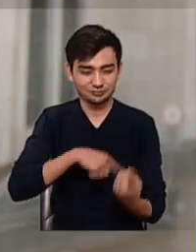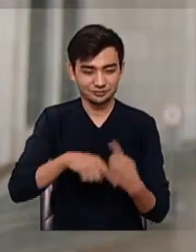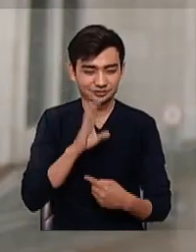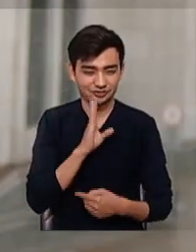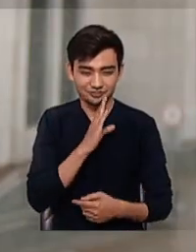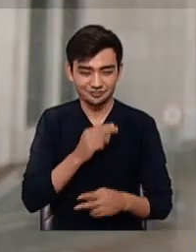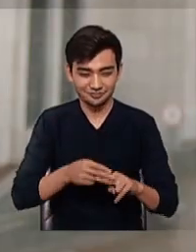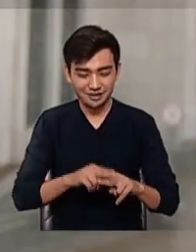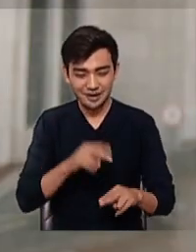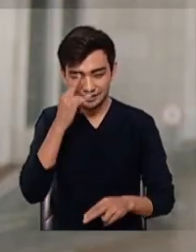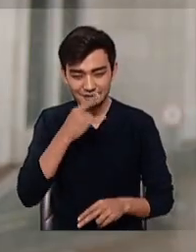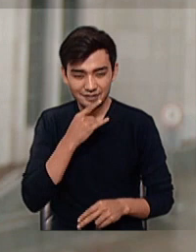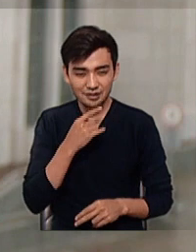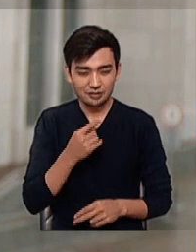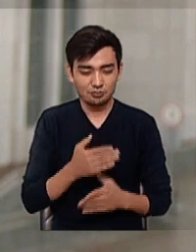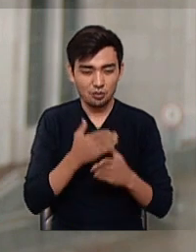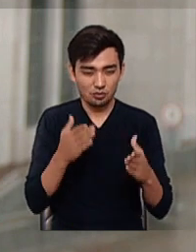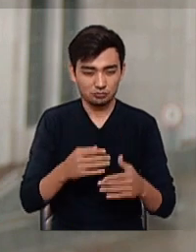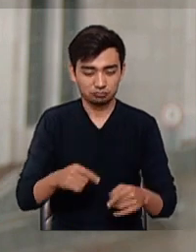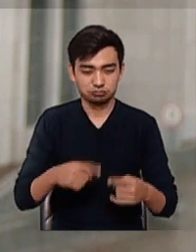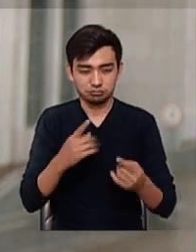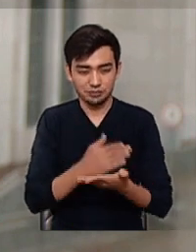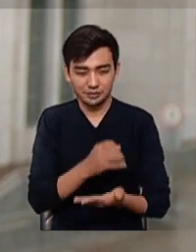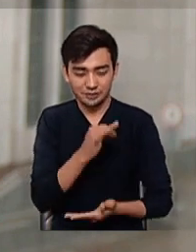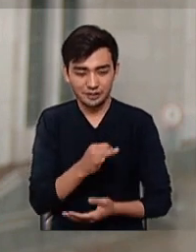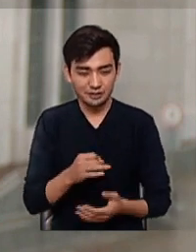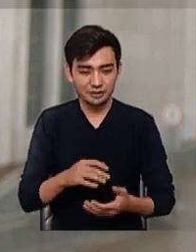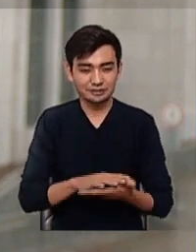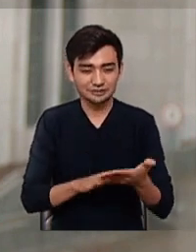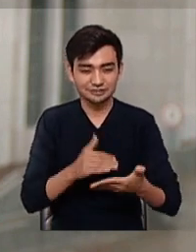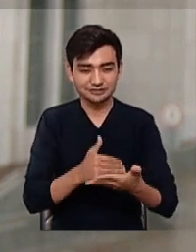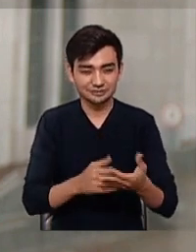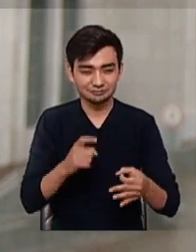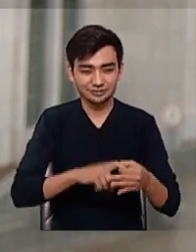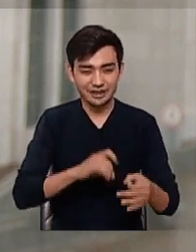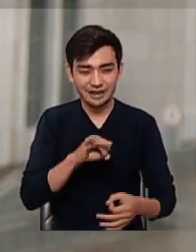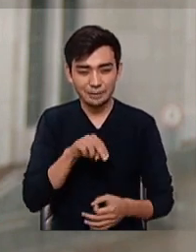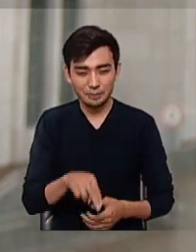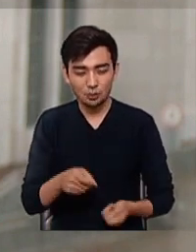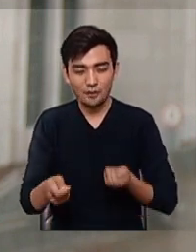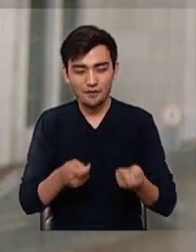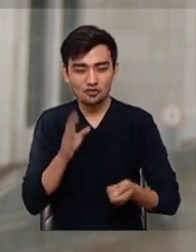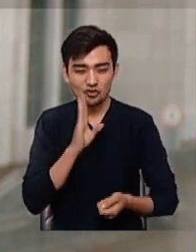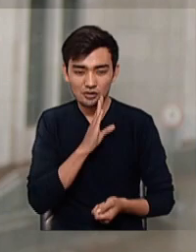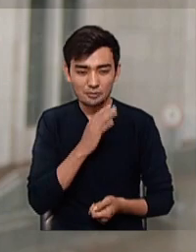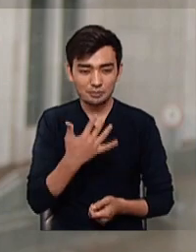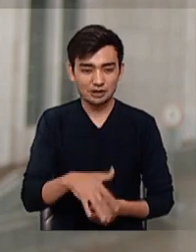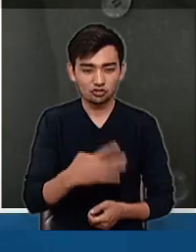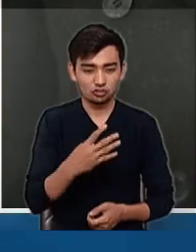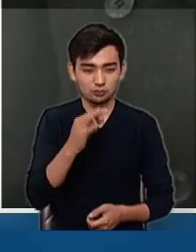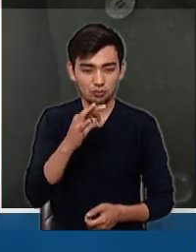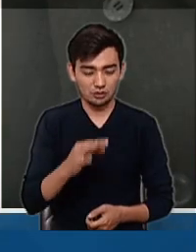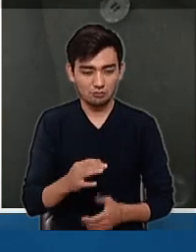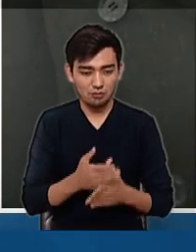Казахстане и их доля в управленческом классе растёт количество зарегистрированных ИП где руководителя женщина заставляет 54%